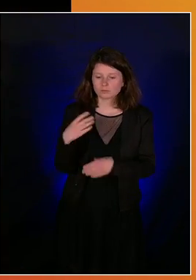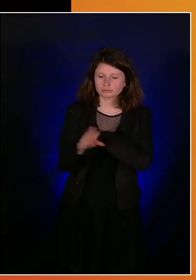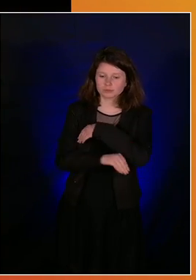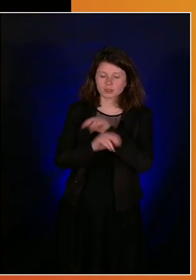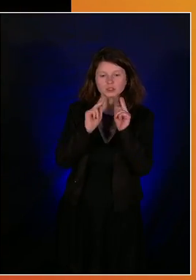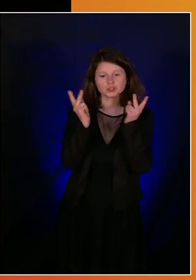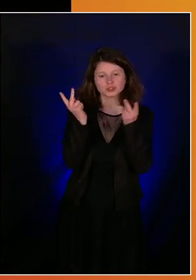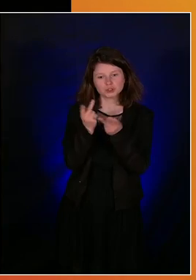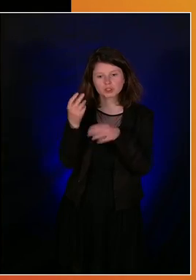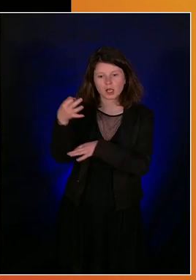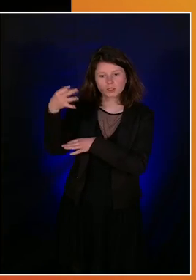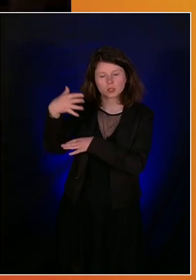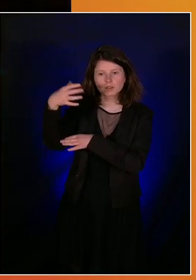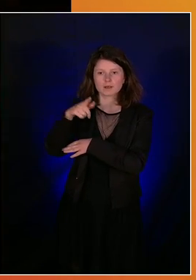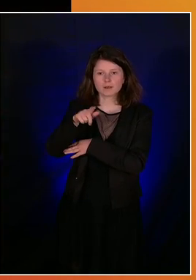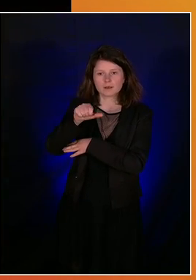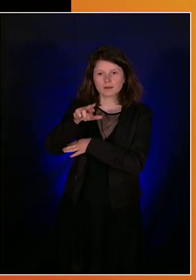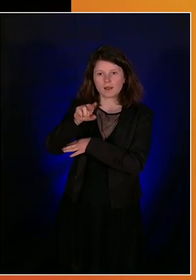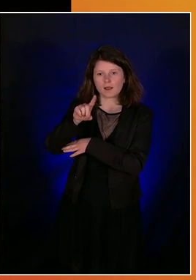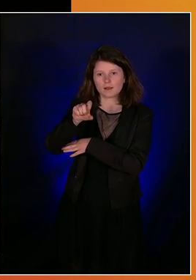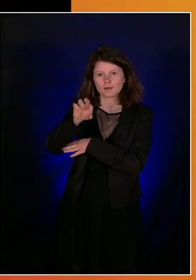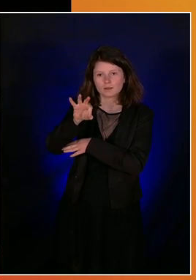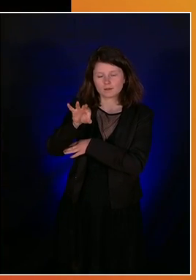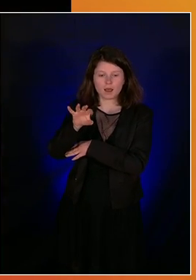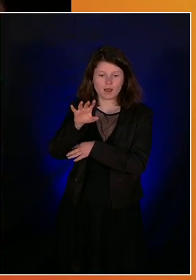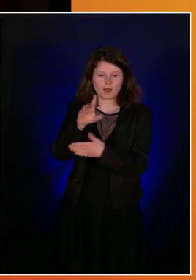Gardane dans les Bouches du Ron fédération